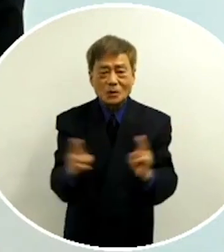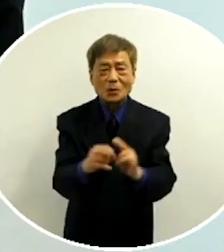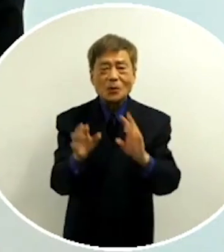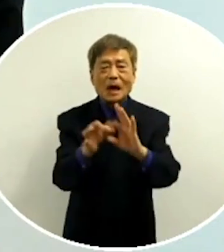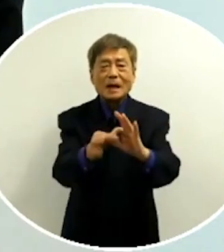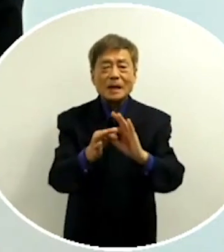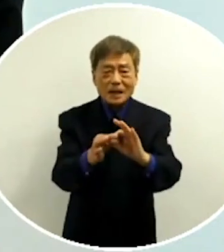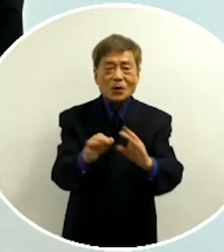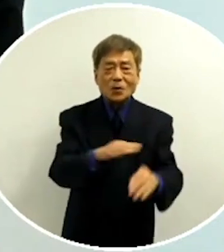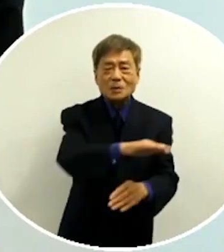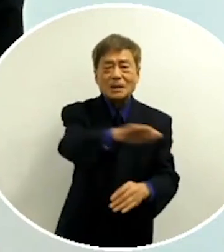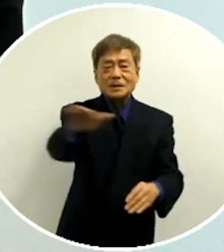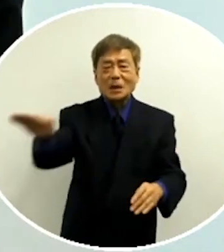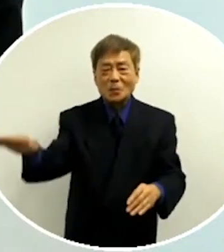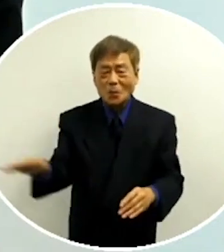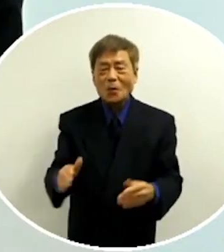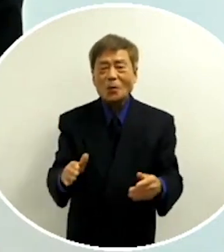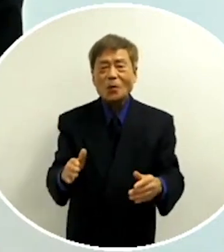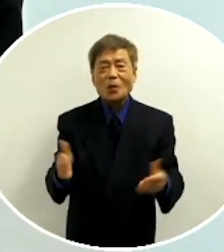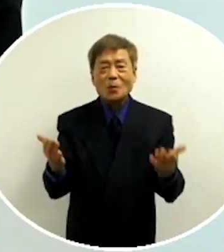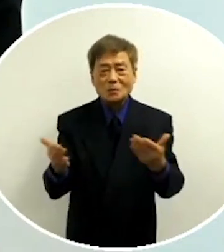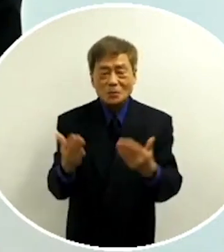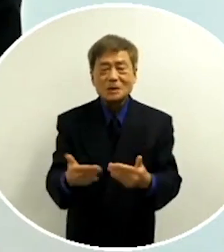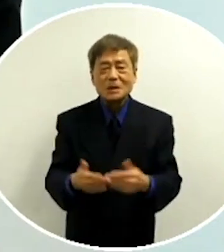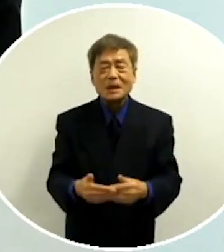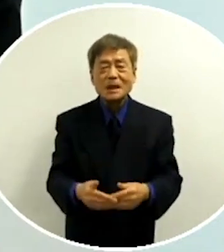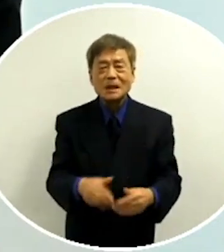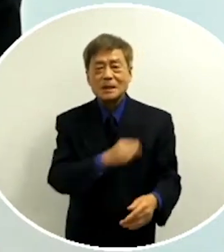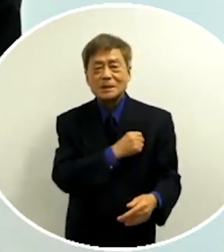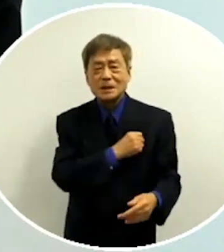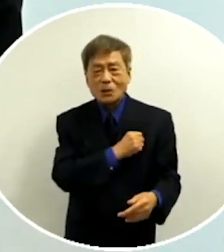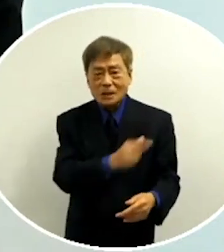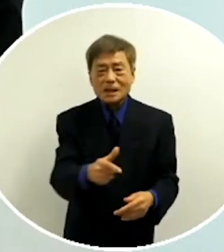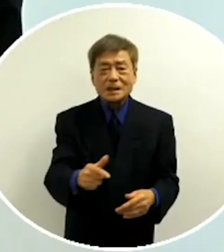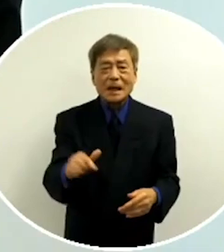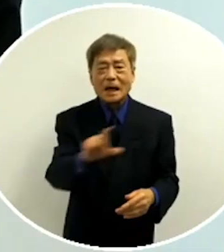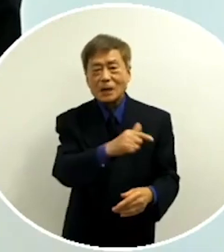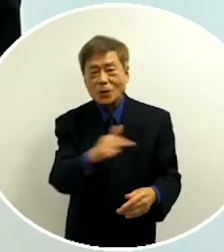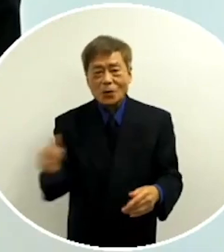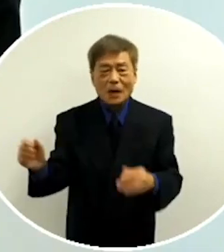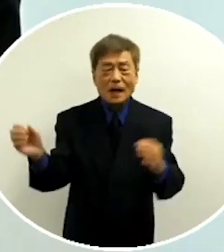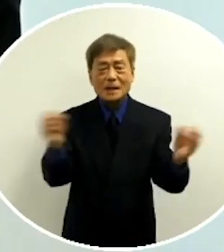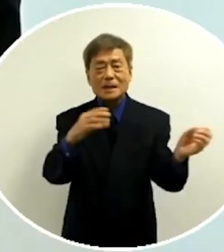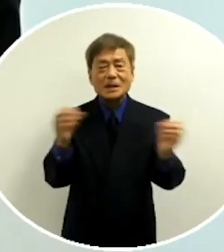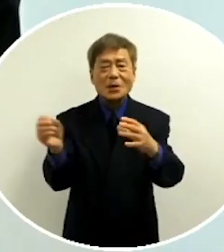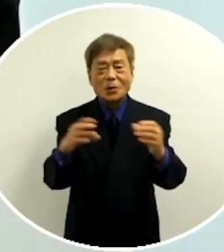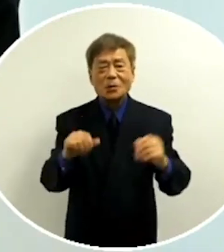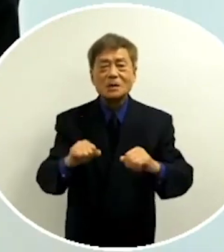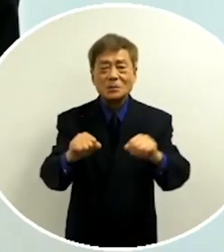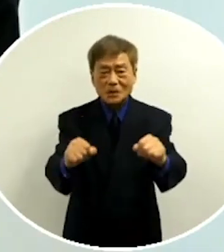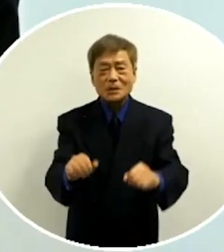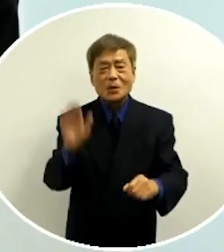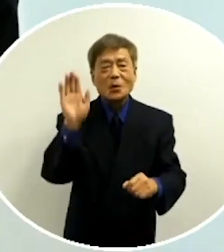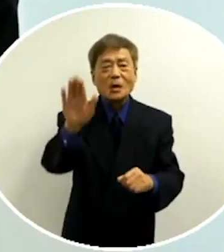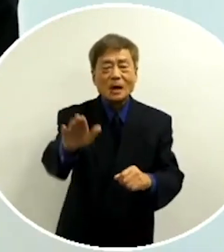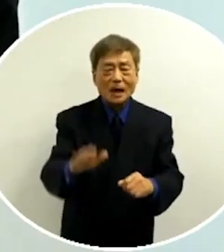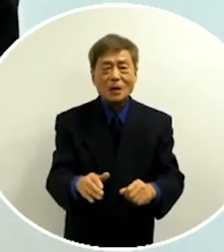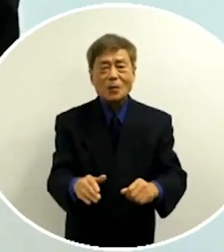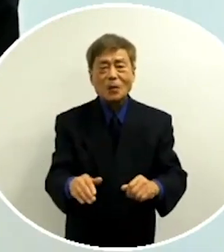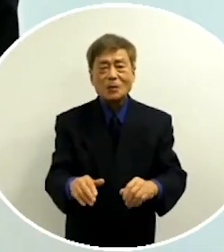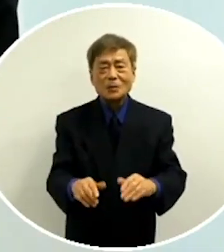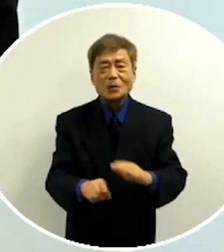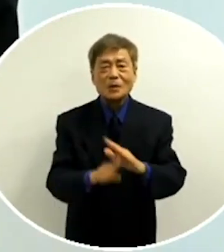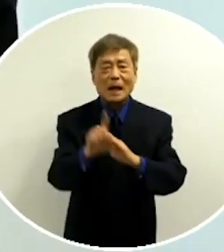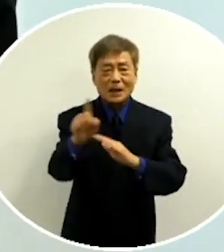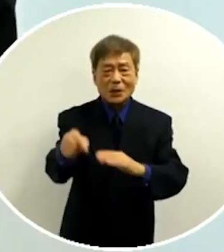パートナーズも迎えてオープンな議論活発な議論を行うことによってより開かれた代表制